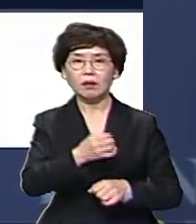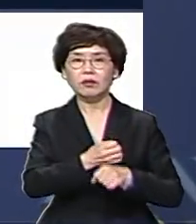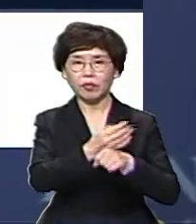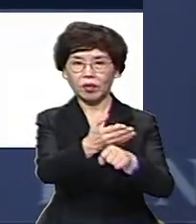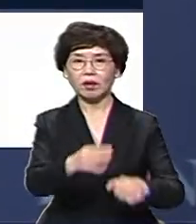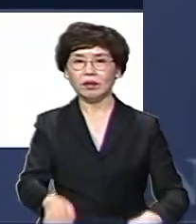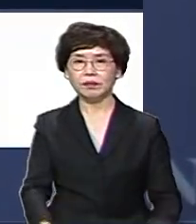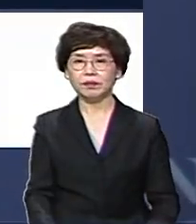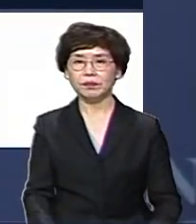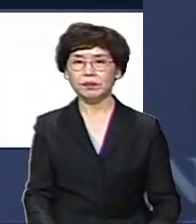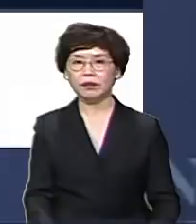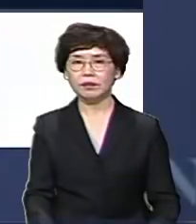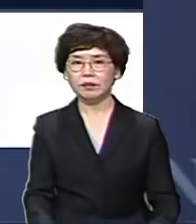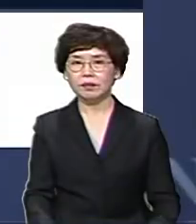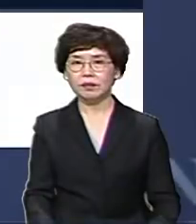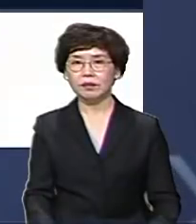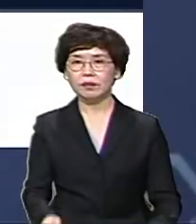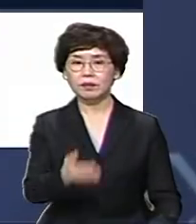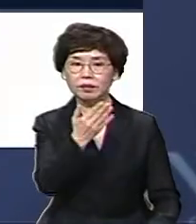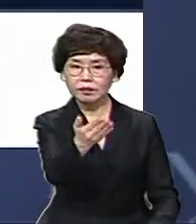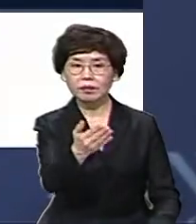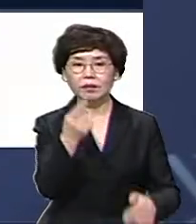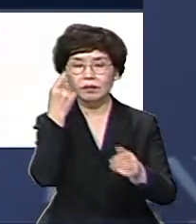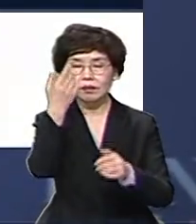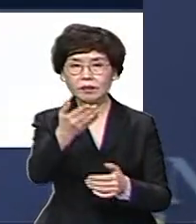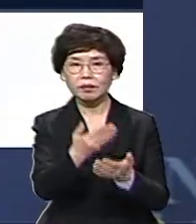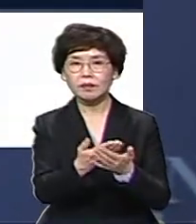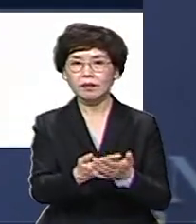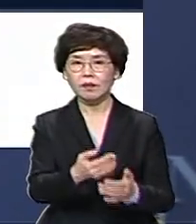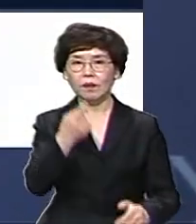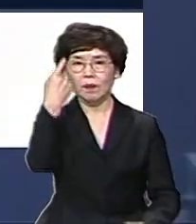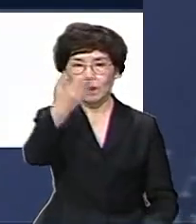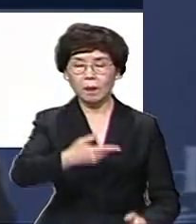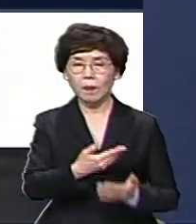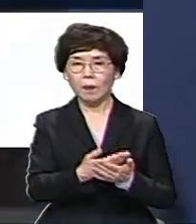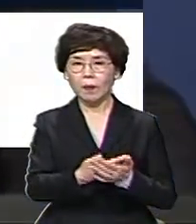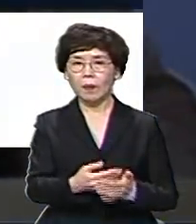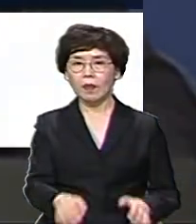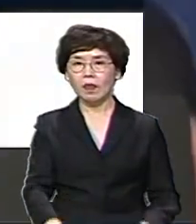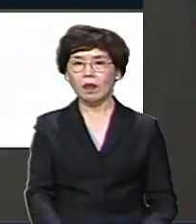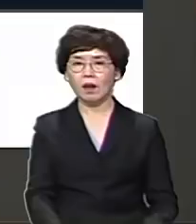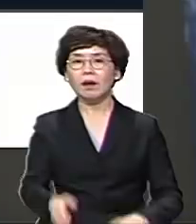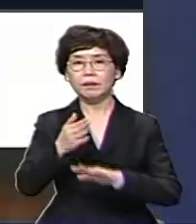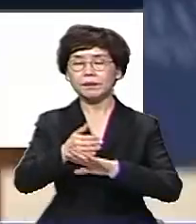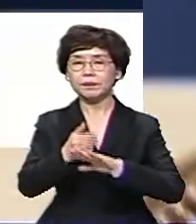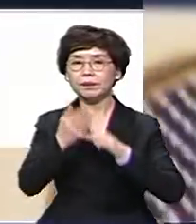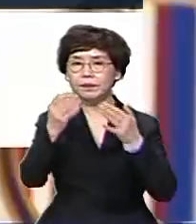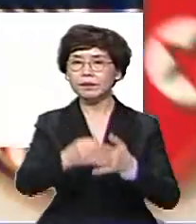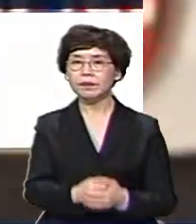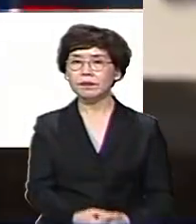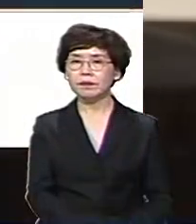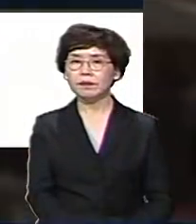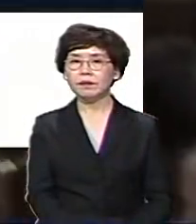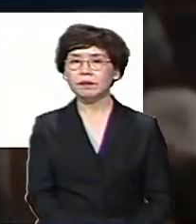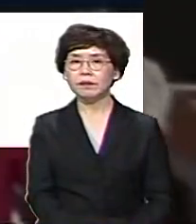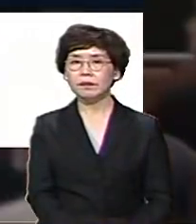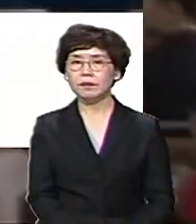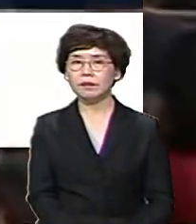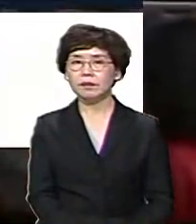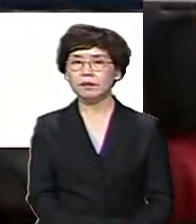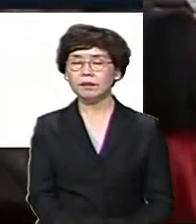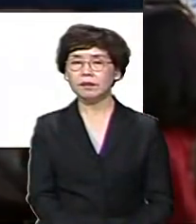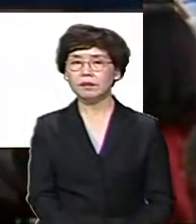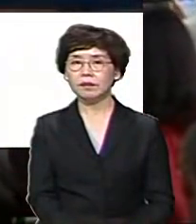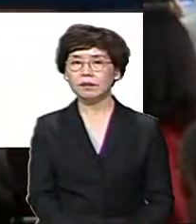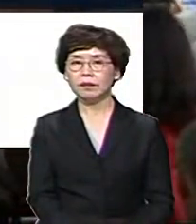실험하지 않겠다라고 약속을 했습니다. 핵과 관련된 것은 어떤 행동도 하지 않겠다라고 얘기했습니다. 김 위원장이 말한 것을 제가 전달할 수